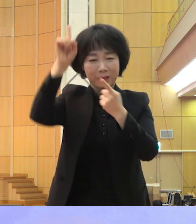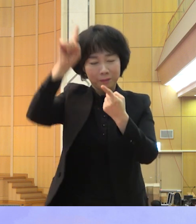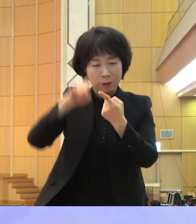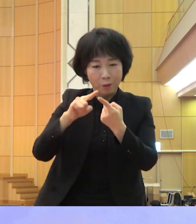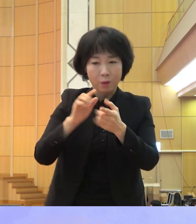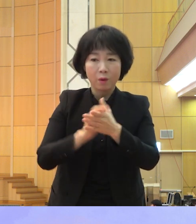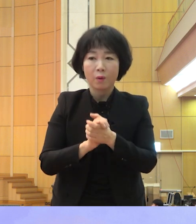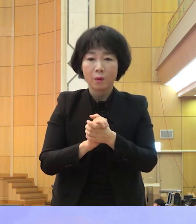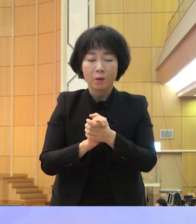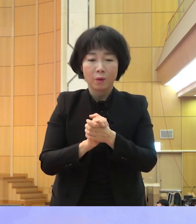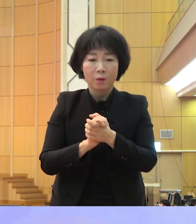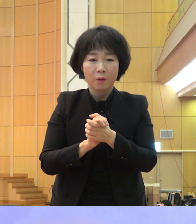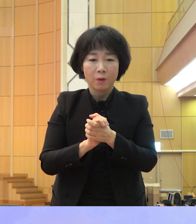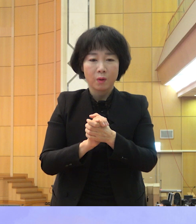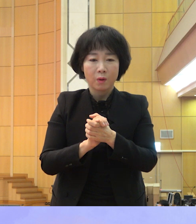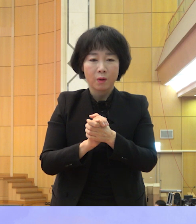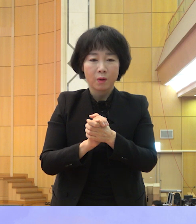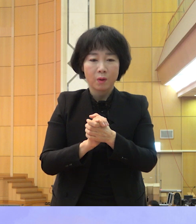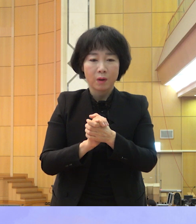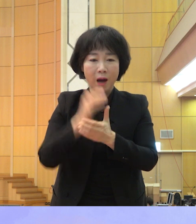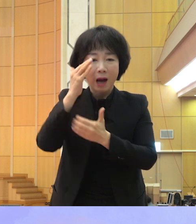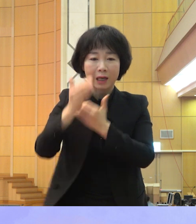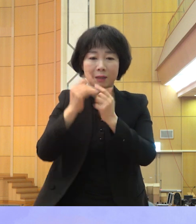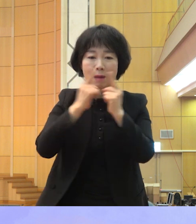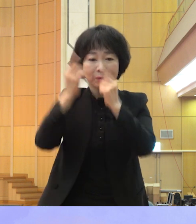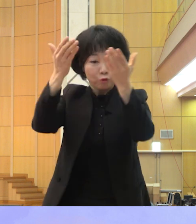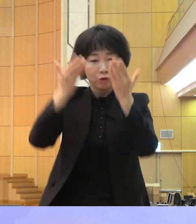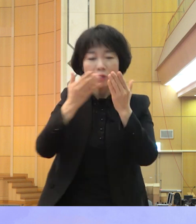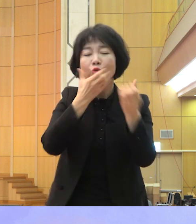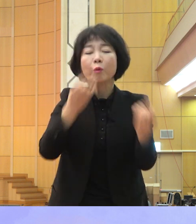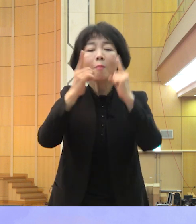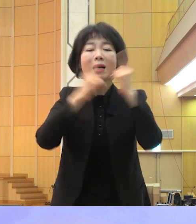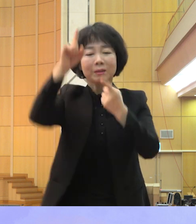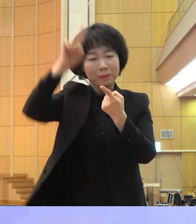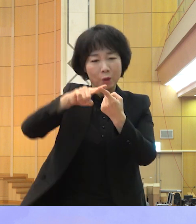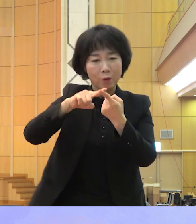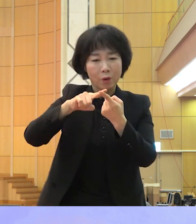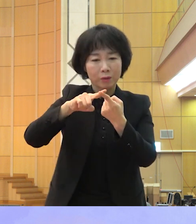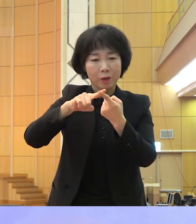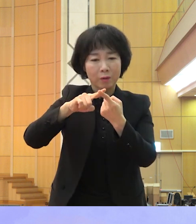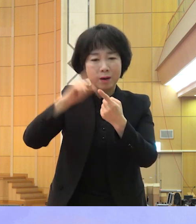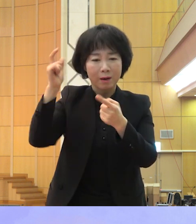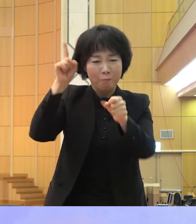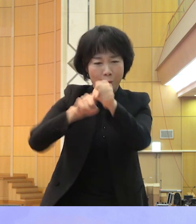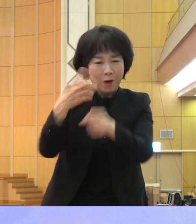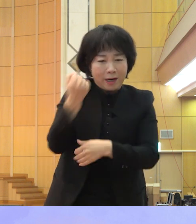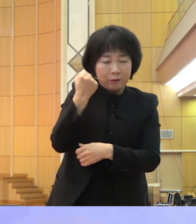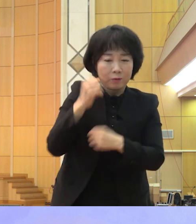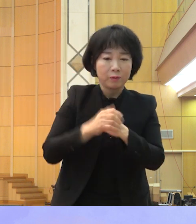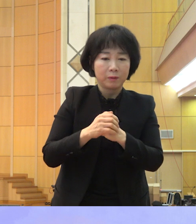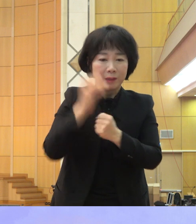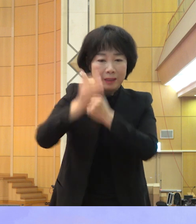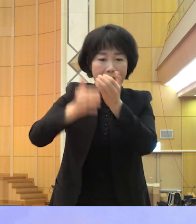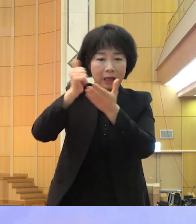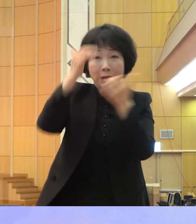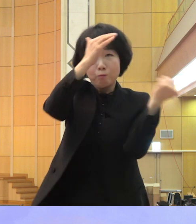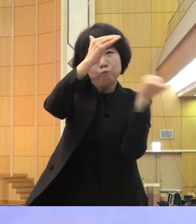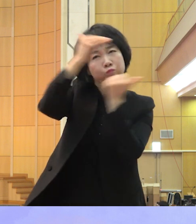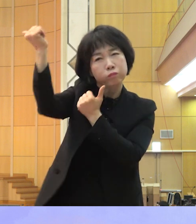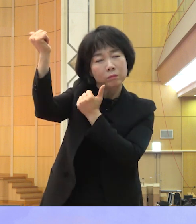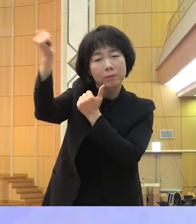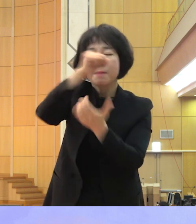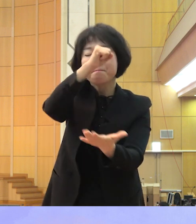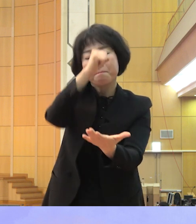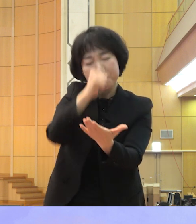말씀과 같이 송구영신 예배 때 주신 축복의 말씀으로 푯대를 삼고 하나님의